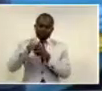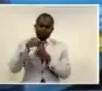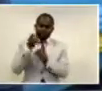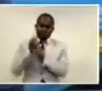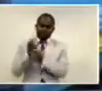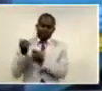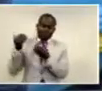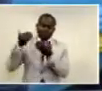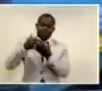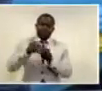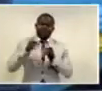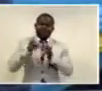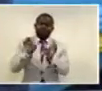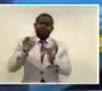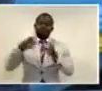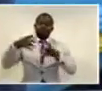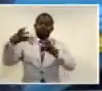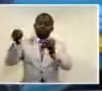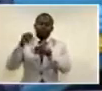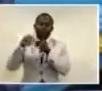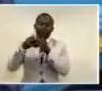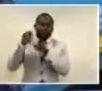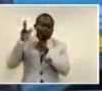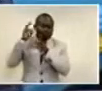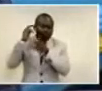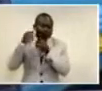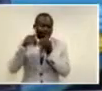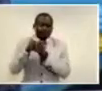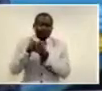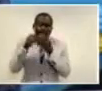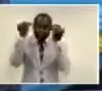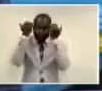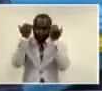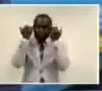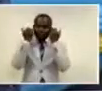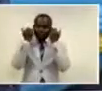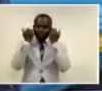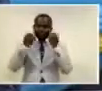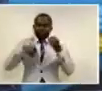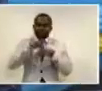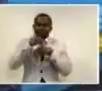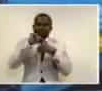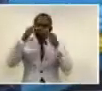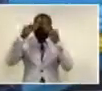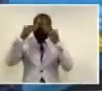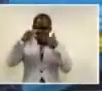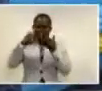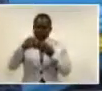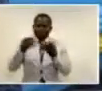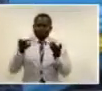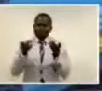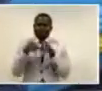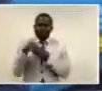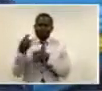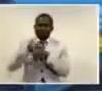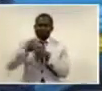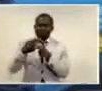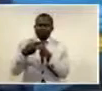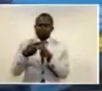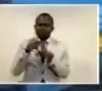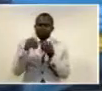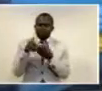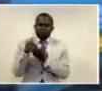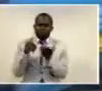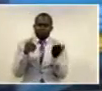bw'akazi arantaragenda. Nagiye kumva numva ikirego mu rukiko, nge ntabwo nari nzi naho aherereye. Mu minsi mike cyane nagiye kumva ikirego